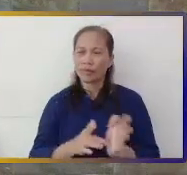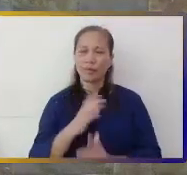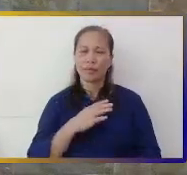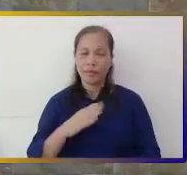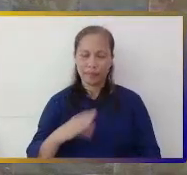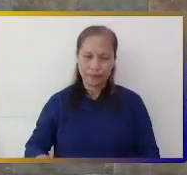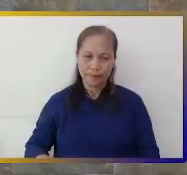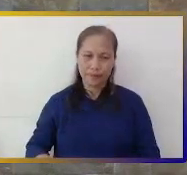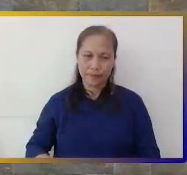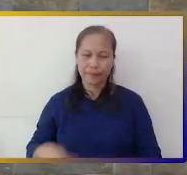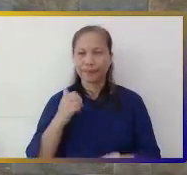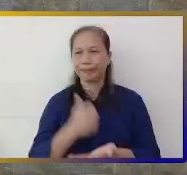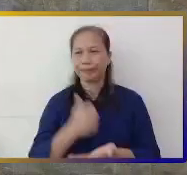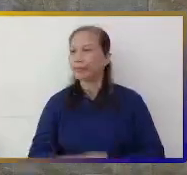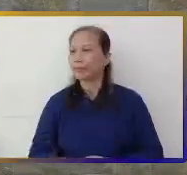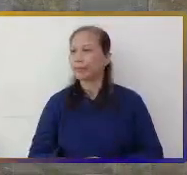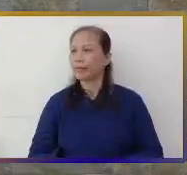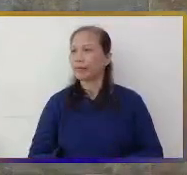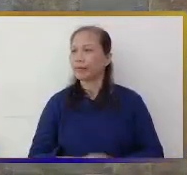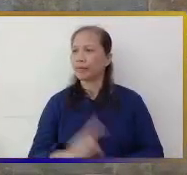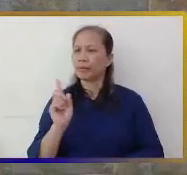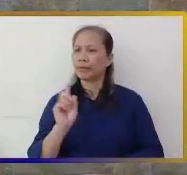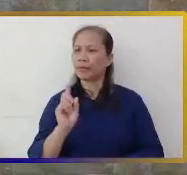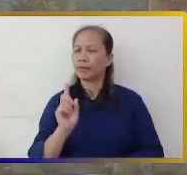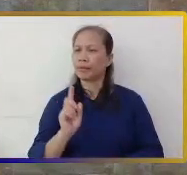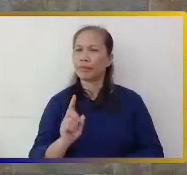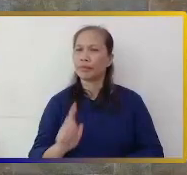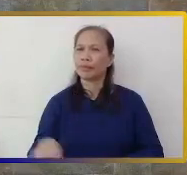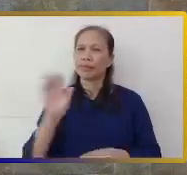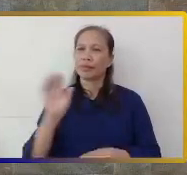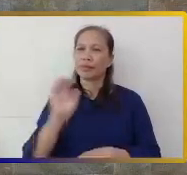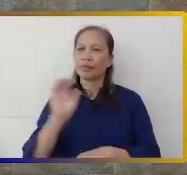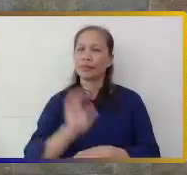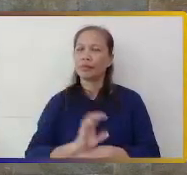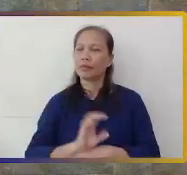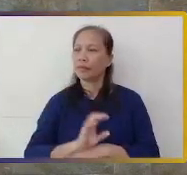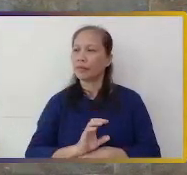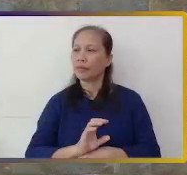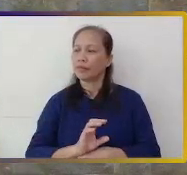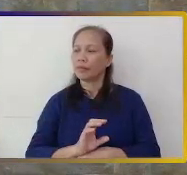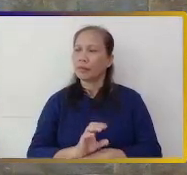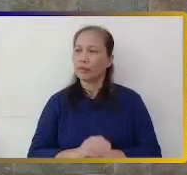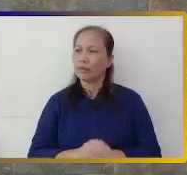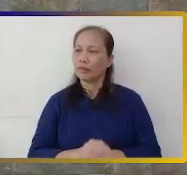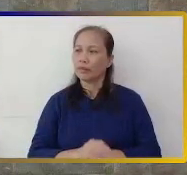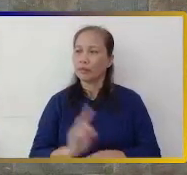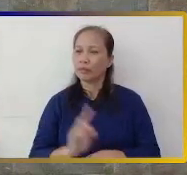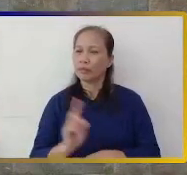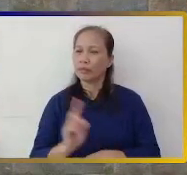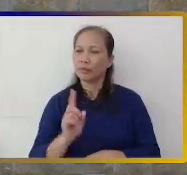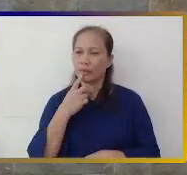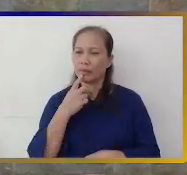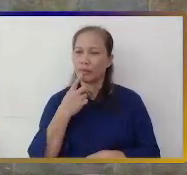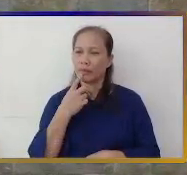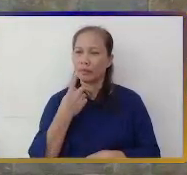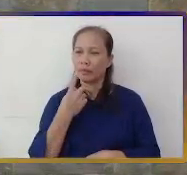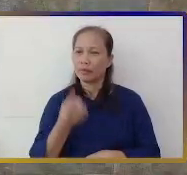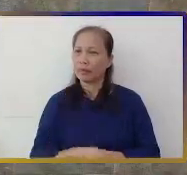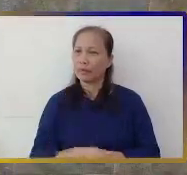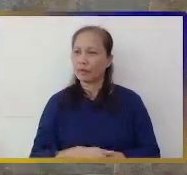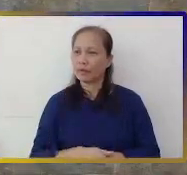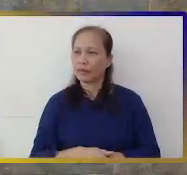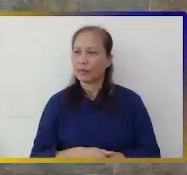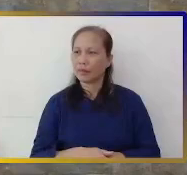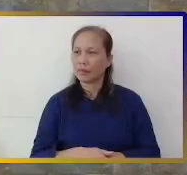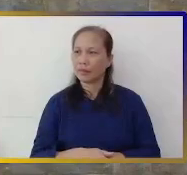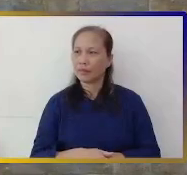Ano yon with regard to the church All Right with regard to the church mga kapatid